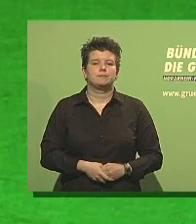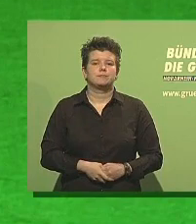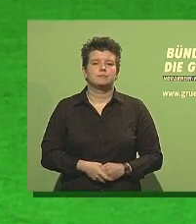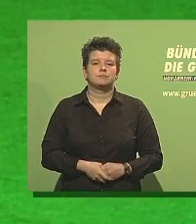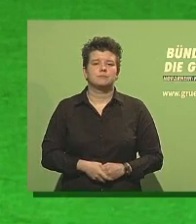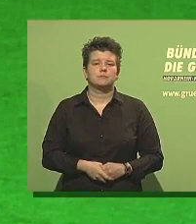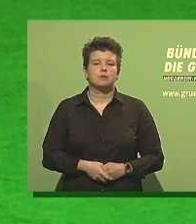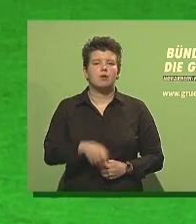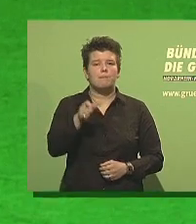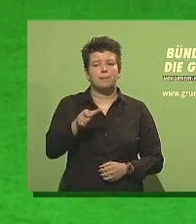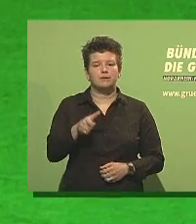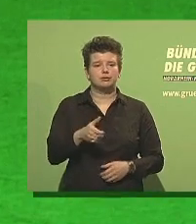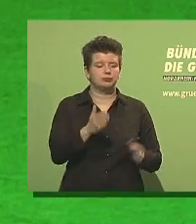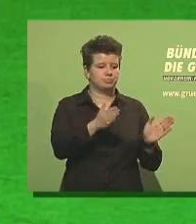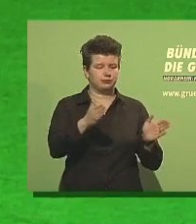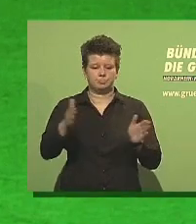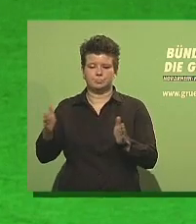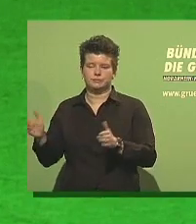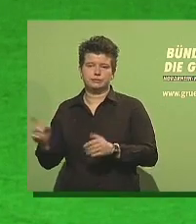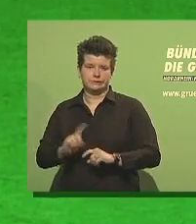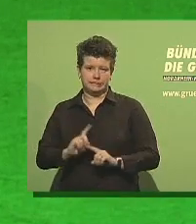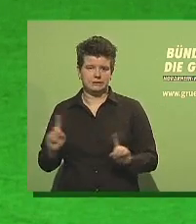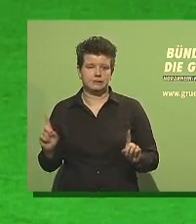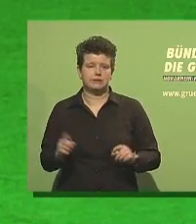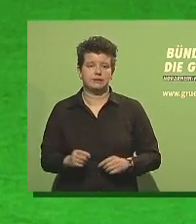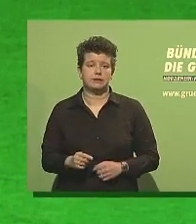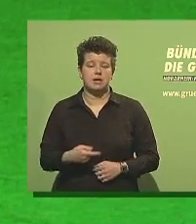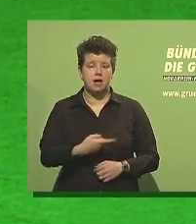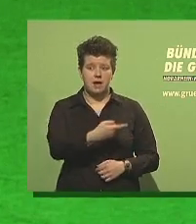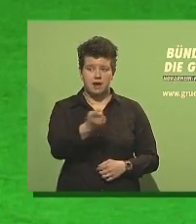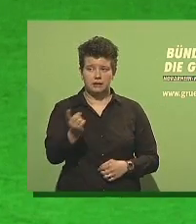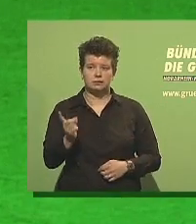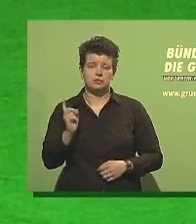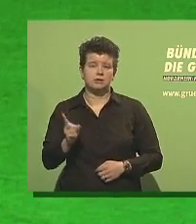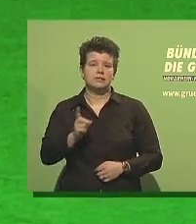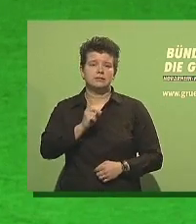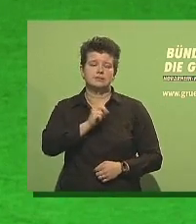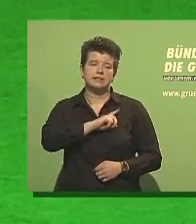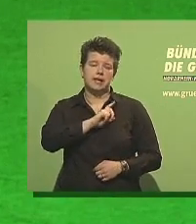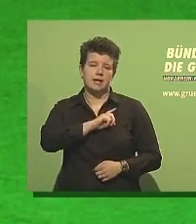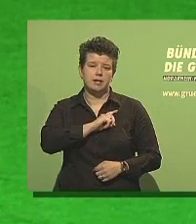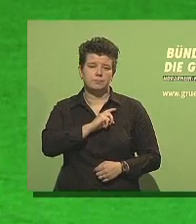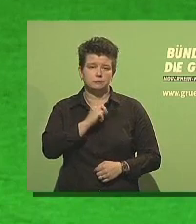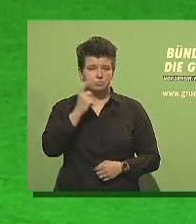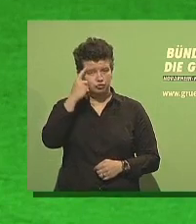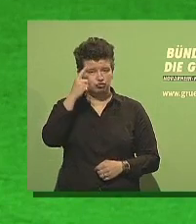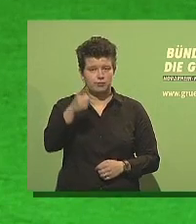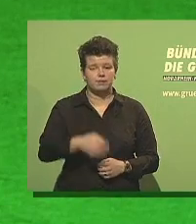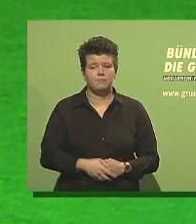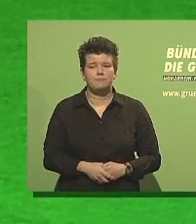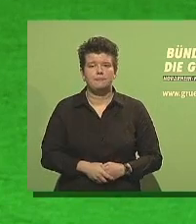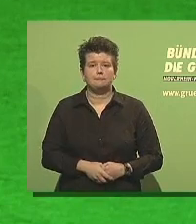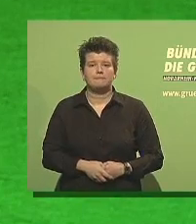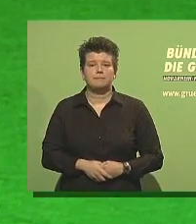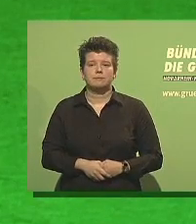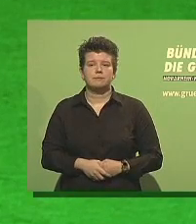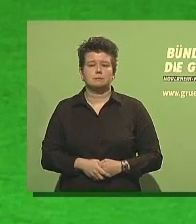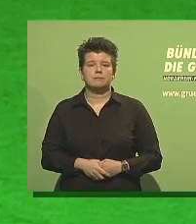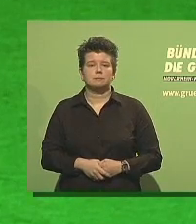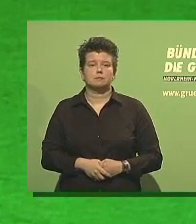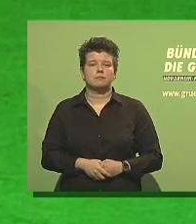nicht in Schubladen, sondern wollen, dass alle selbstbestimmt leben können. Ob Kassiererin, Landwirt oder Ingenieurin,